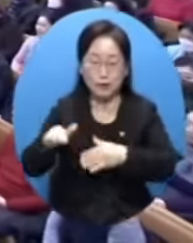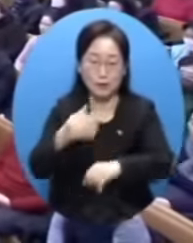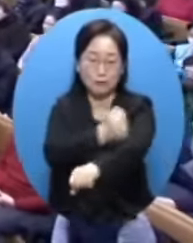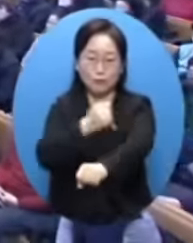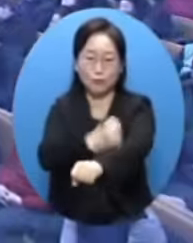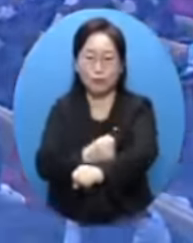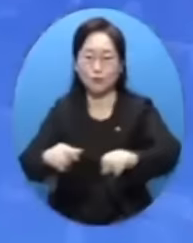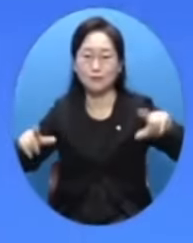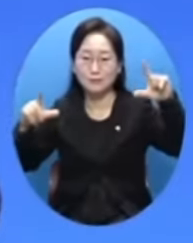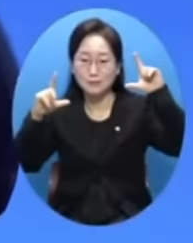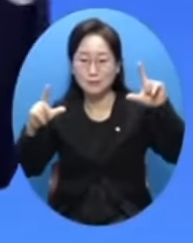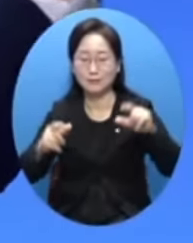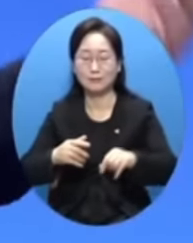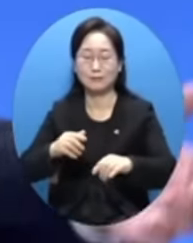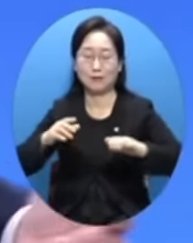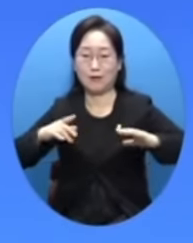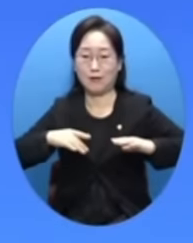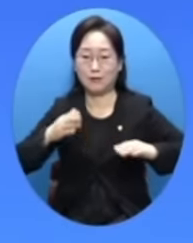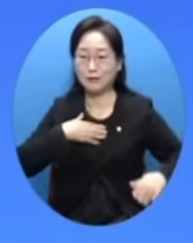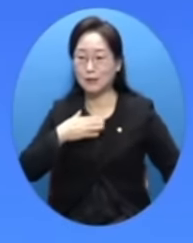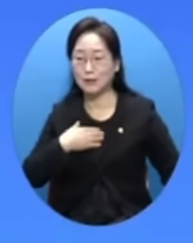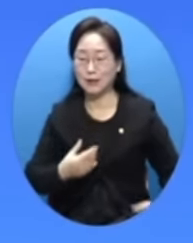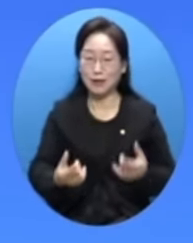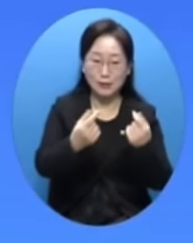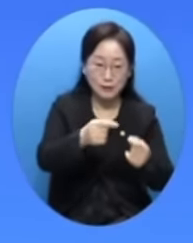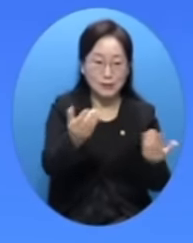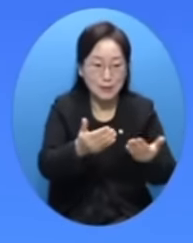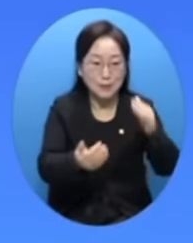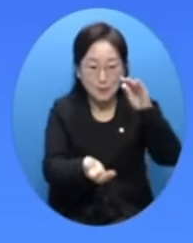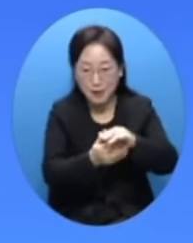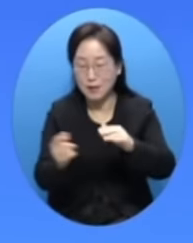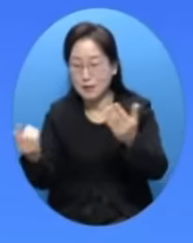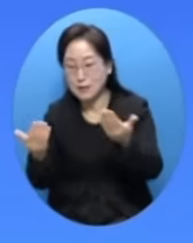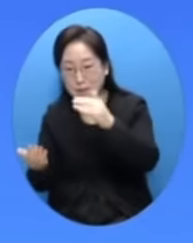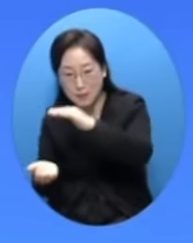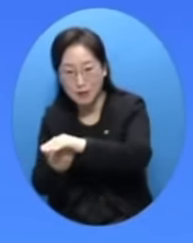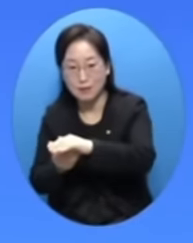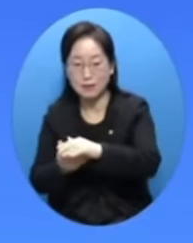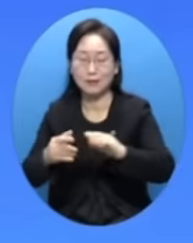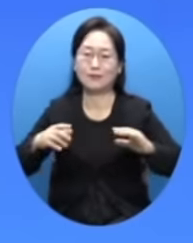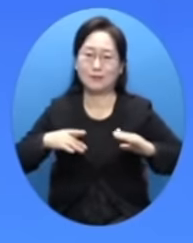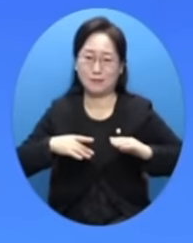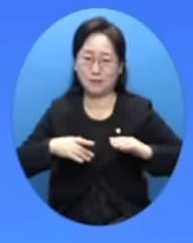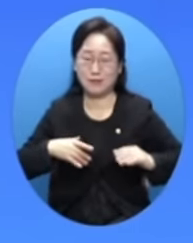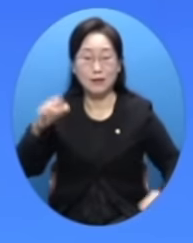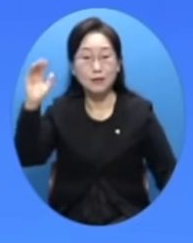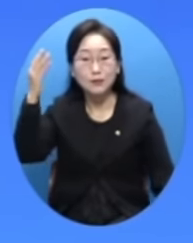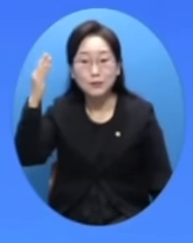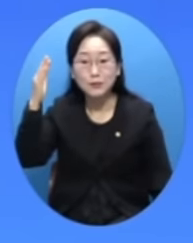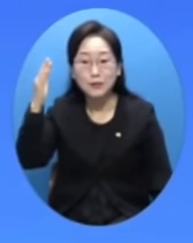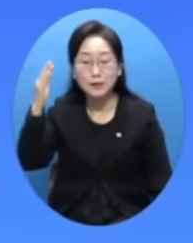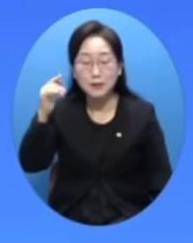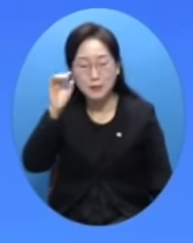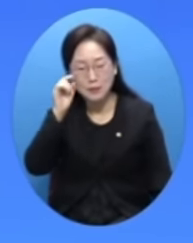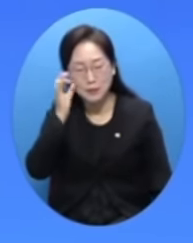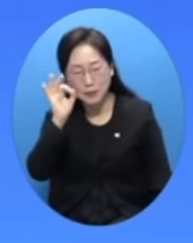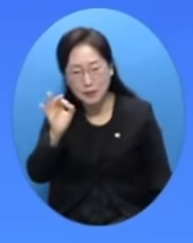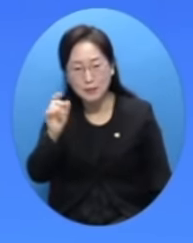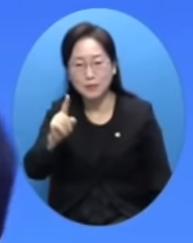자랑합니다 내가이 일을 했습니다이 같은 일을 했습니다 요즘 우리나라